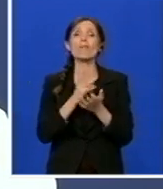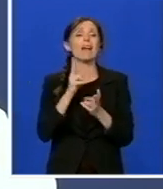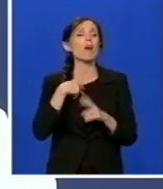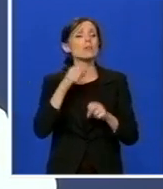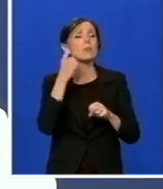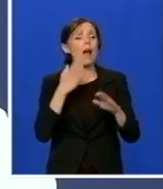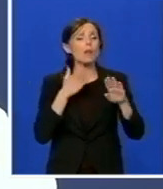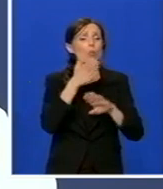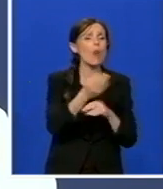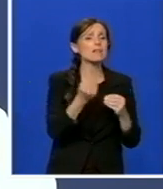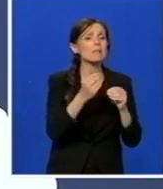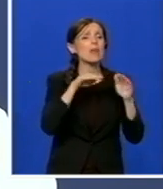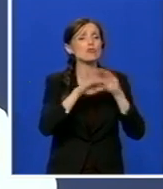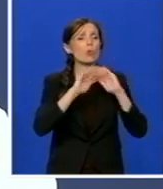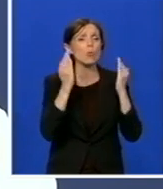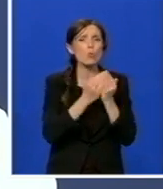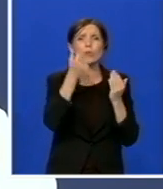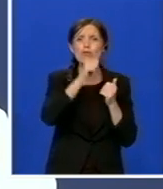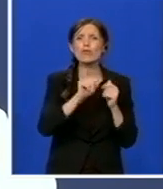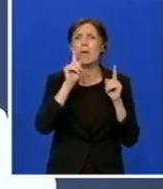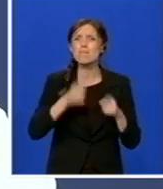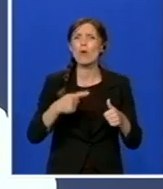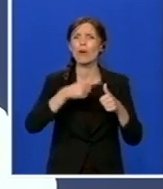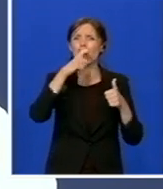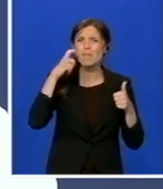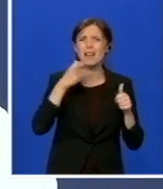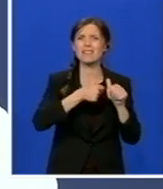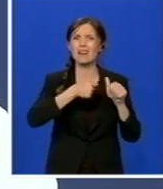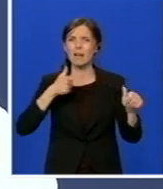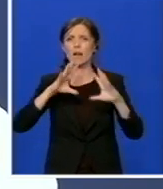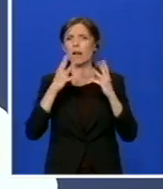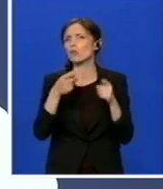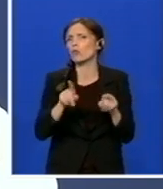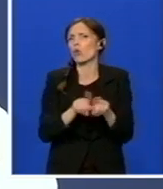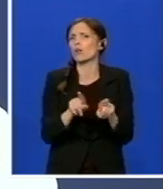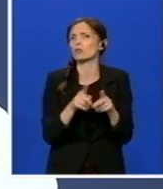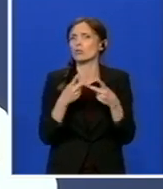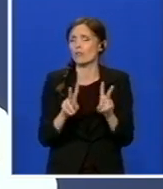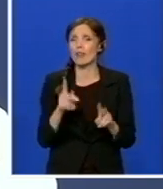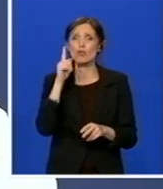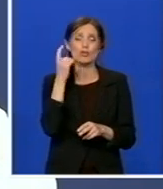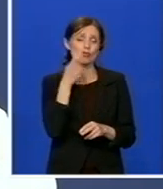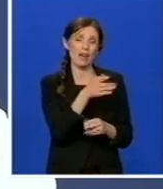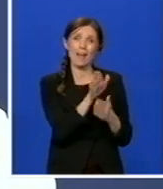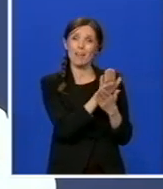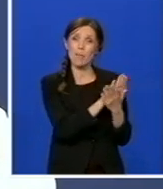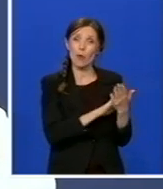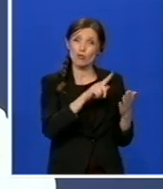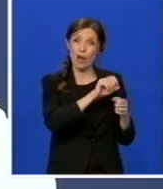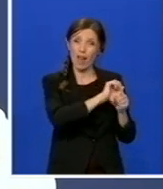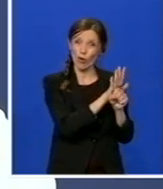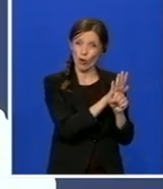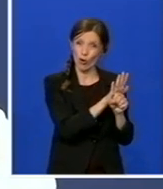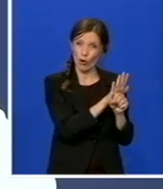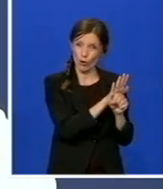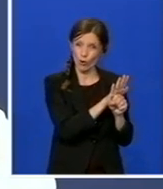prostor. Znači, situacija sa početka epidemije i situacija